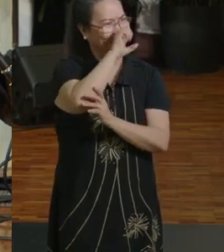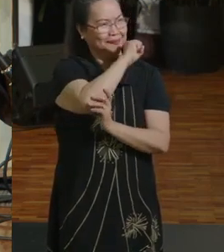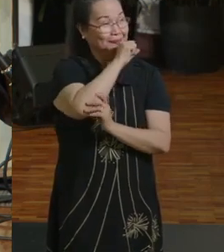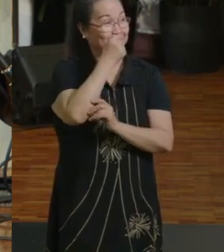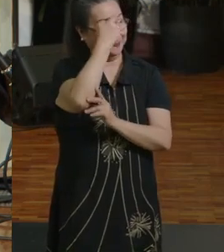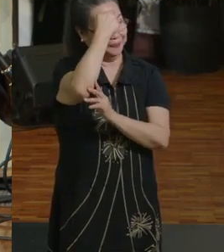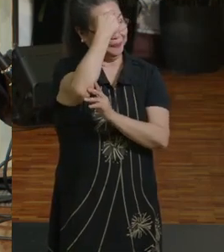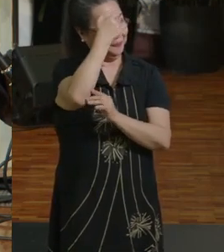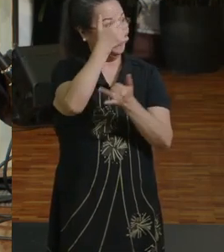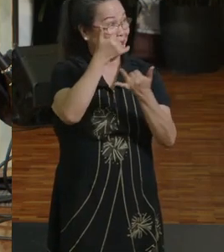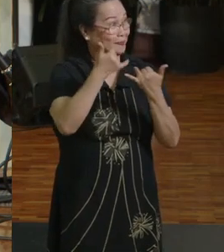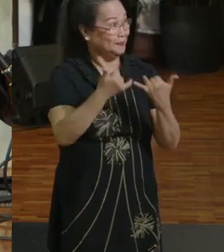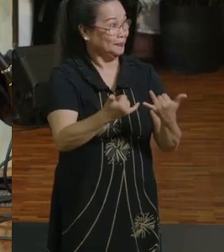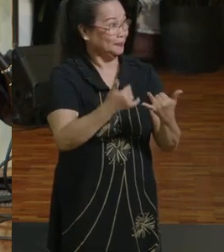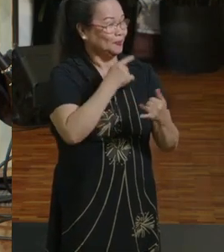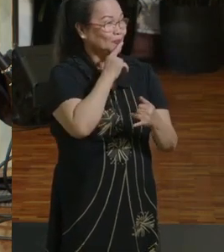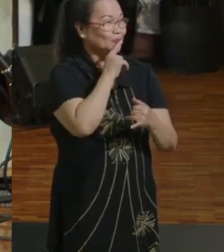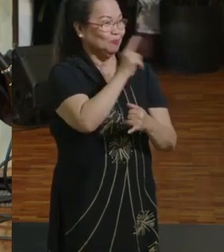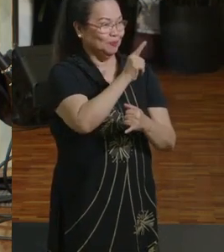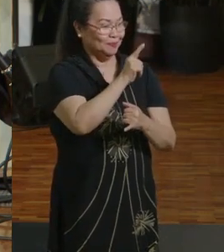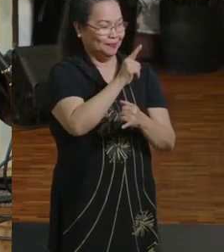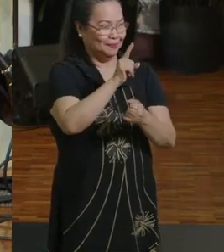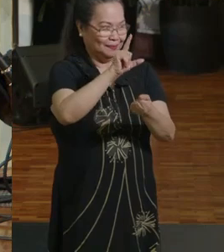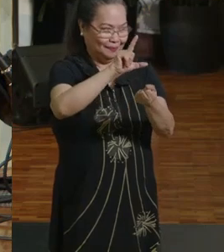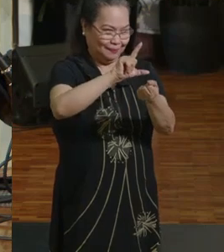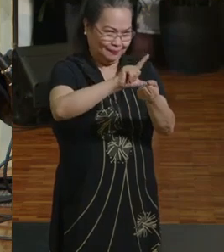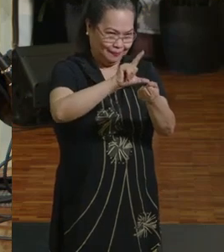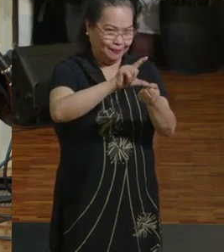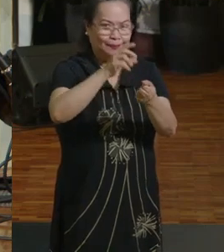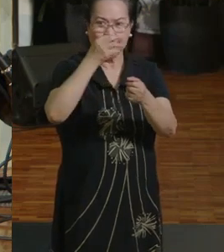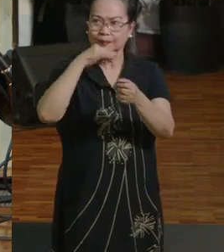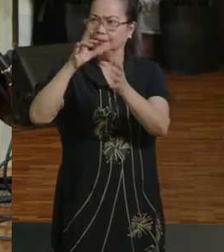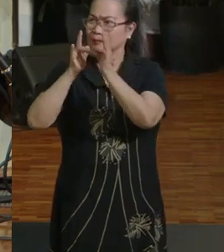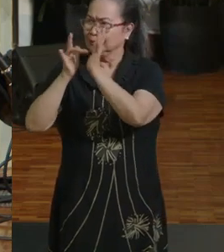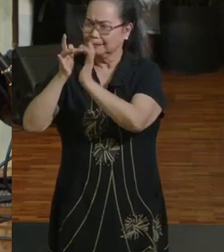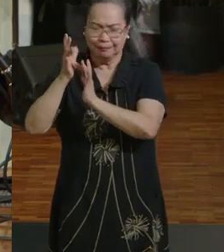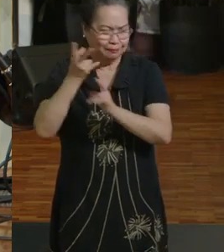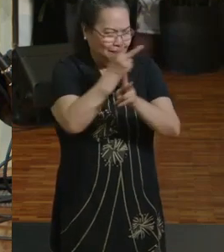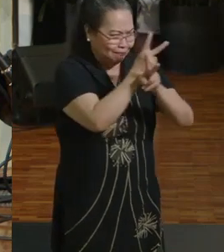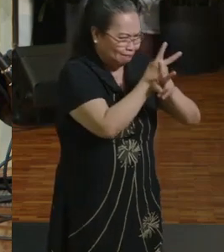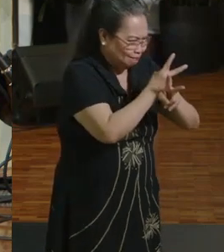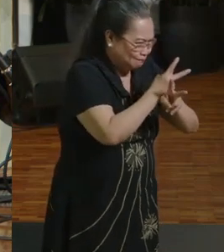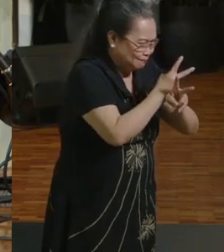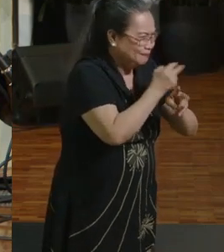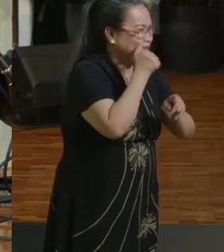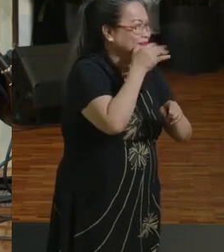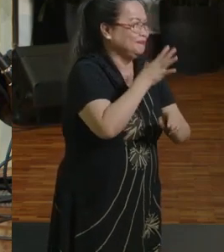Sapagkat gayon na lamang ang paglingap ng ating Panginoon sa estado ng mga babae.